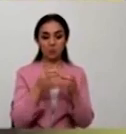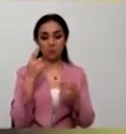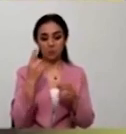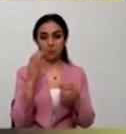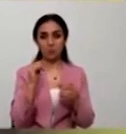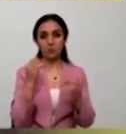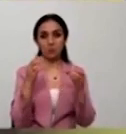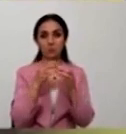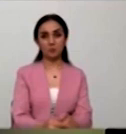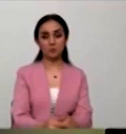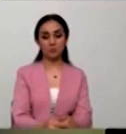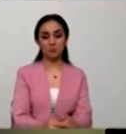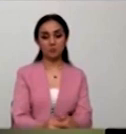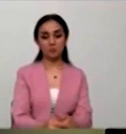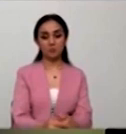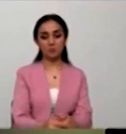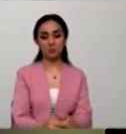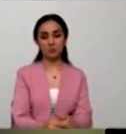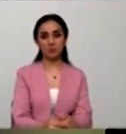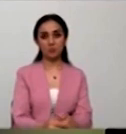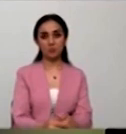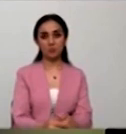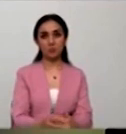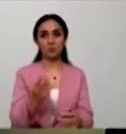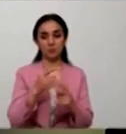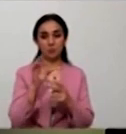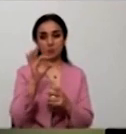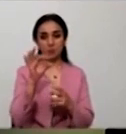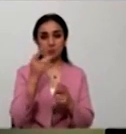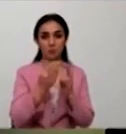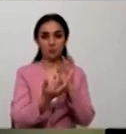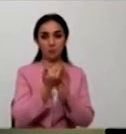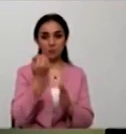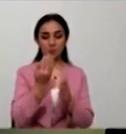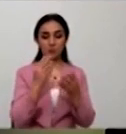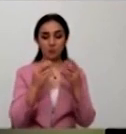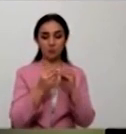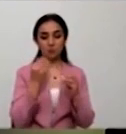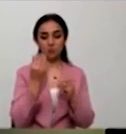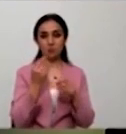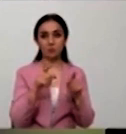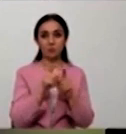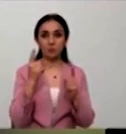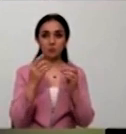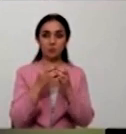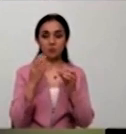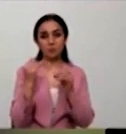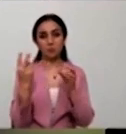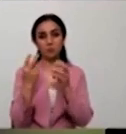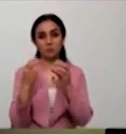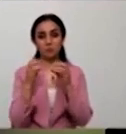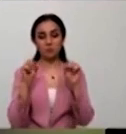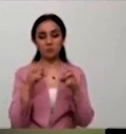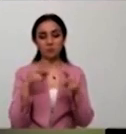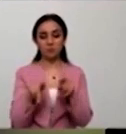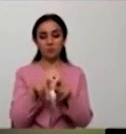va jamoa 2. Demak, ko'p to'pchalarni olish natijasida biz birinchi jamoa va ikkinchi jamoaning